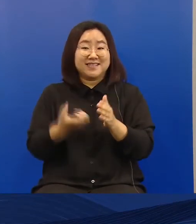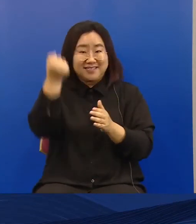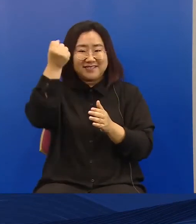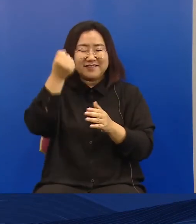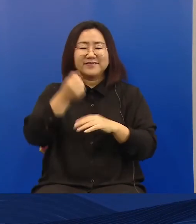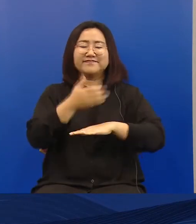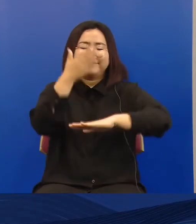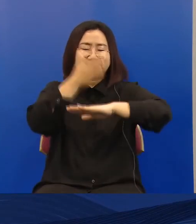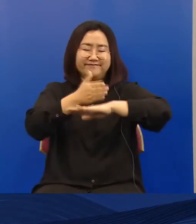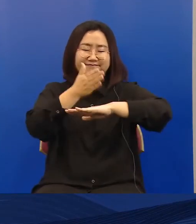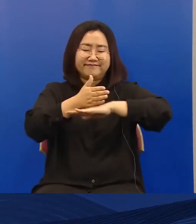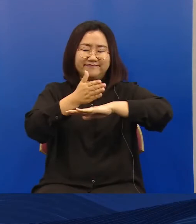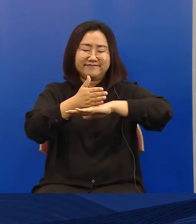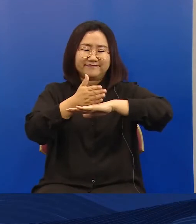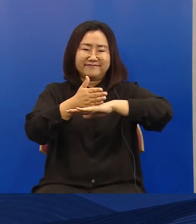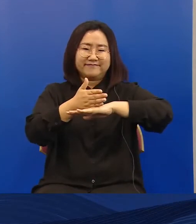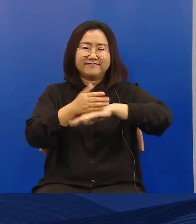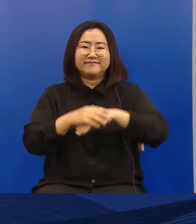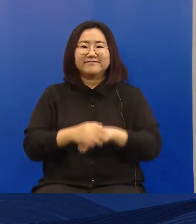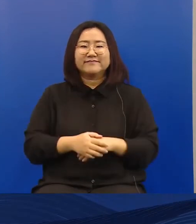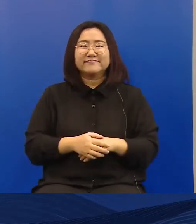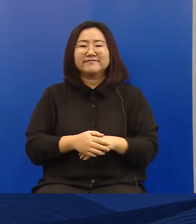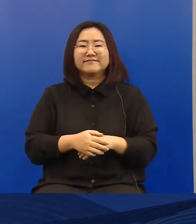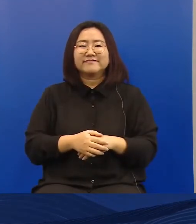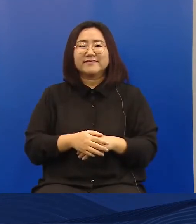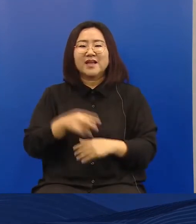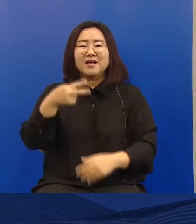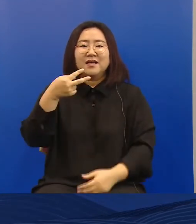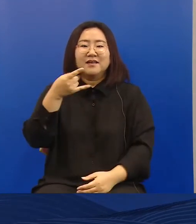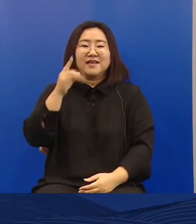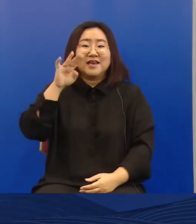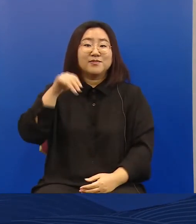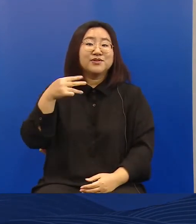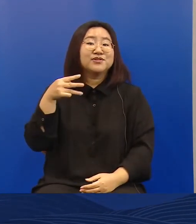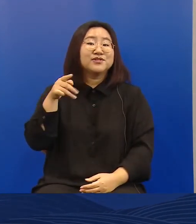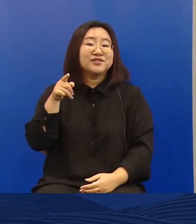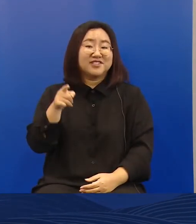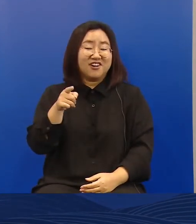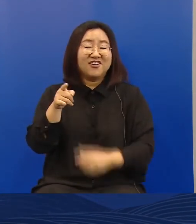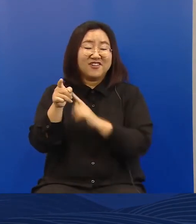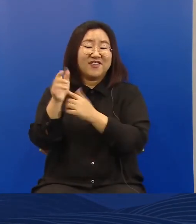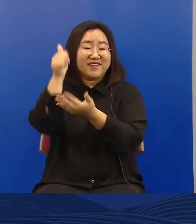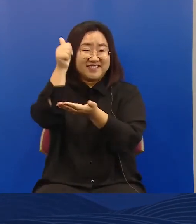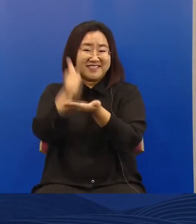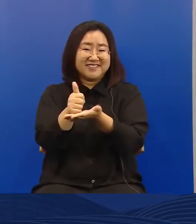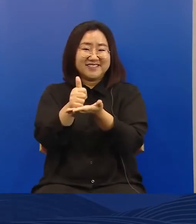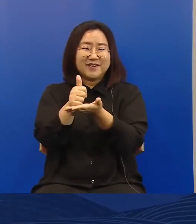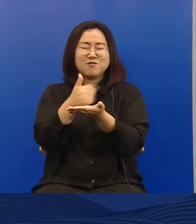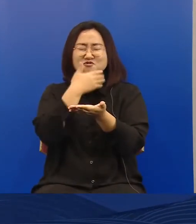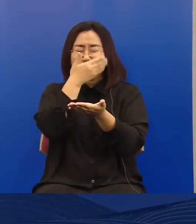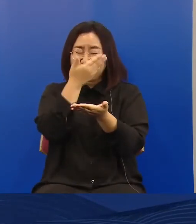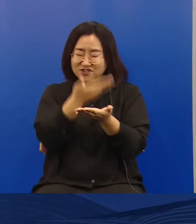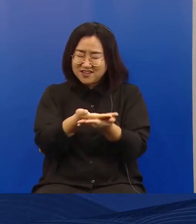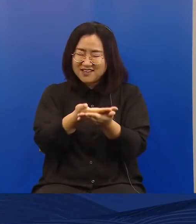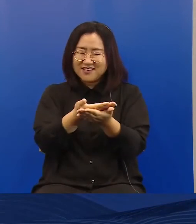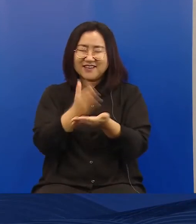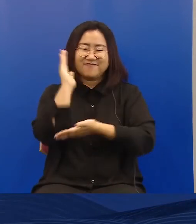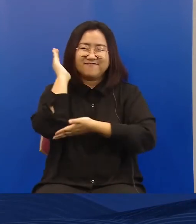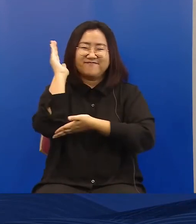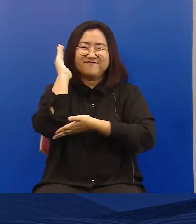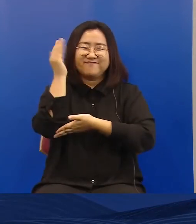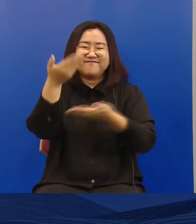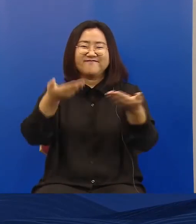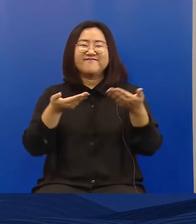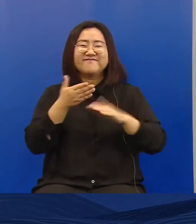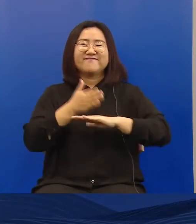네, 감사합니다. Thank you very much. President Deborah Russell gave